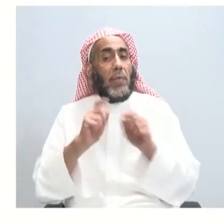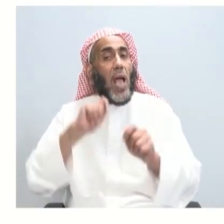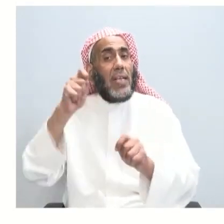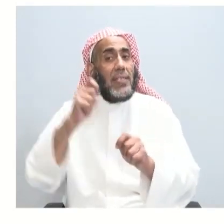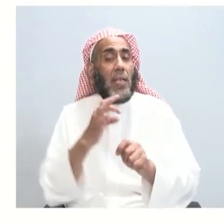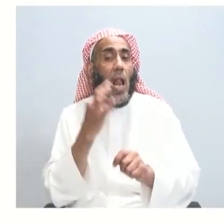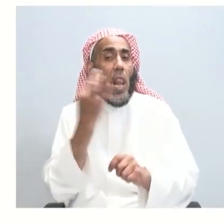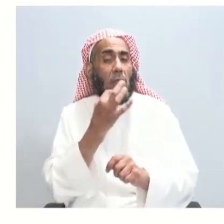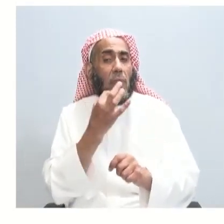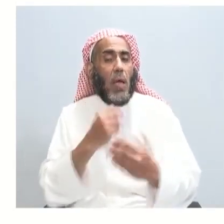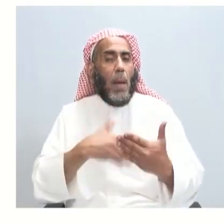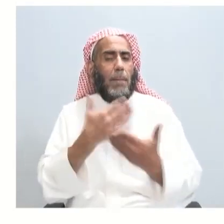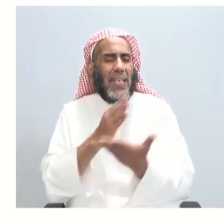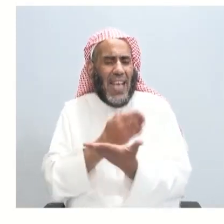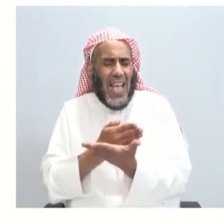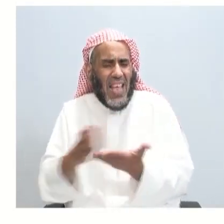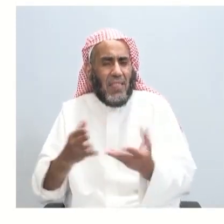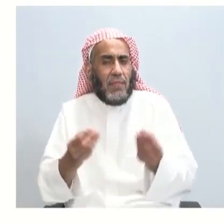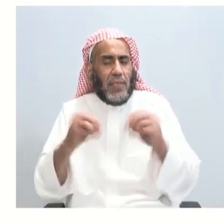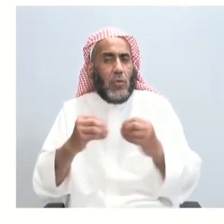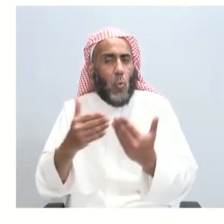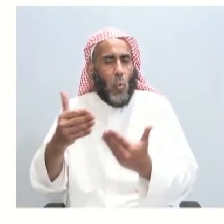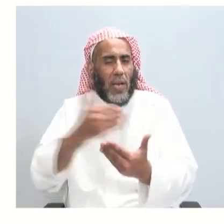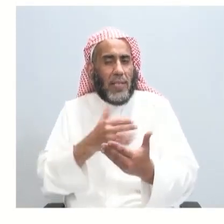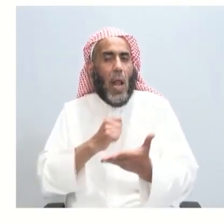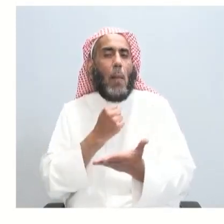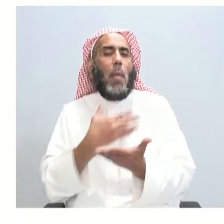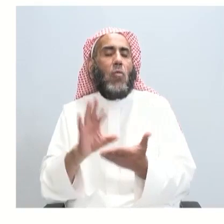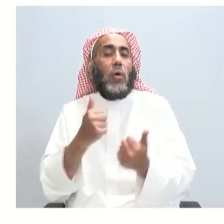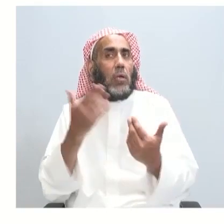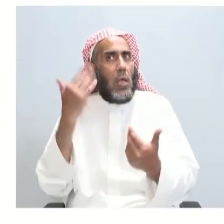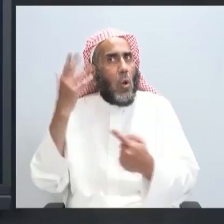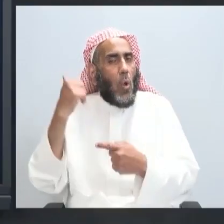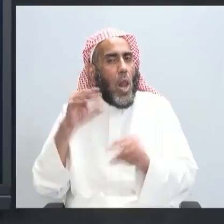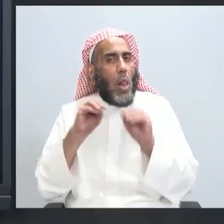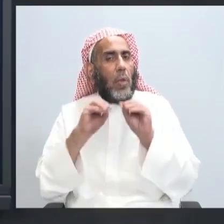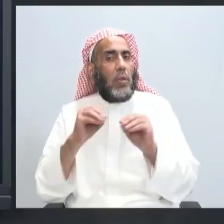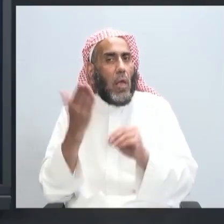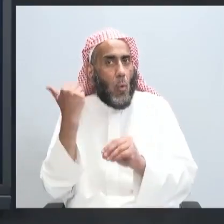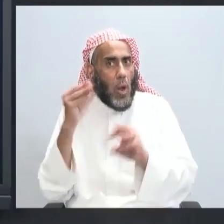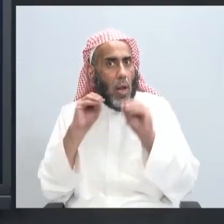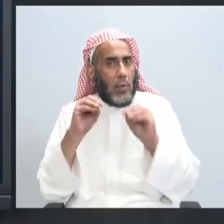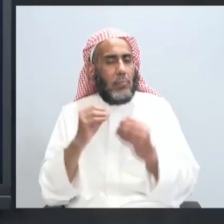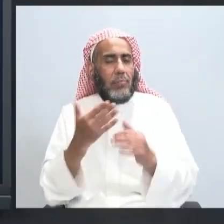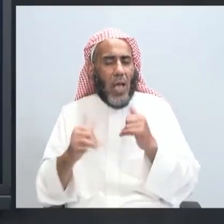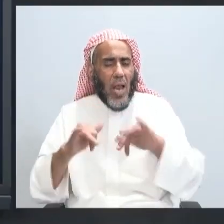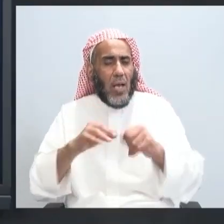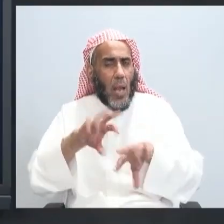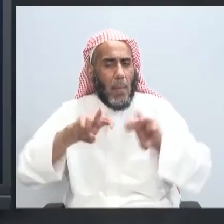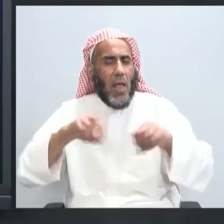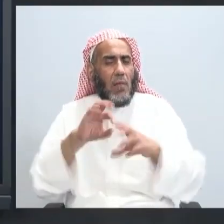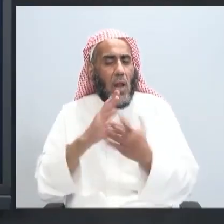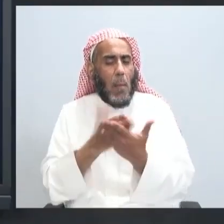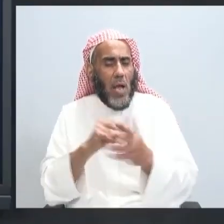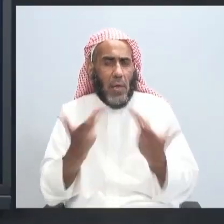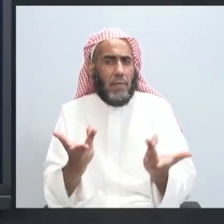اللفظ بعد حذف زوائده ورد المحذوف منها تذكرون لما تحدثنا عن عن طريقه البحث المعاجم كيف